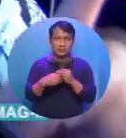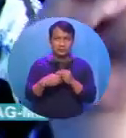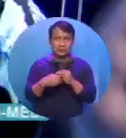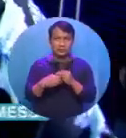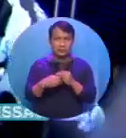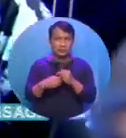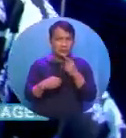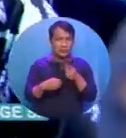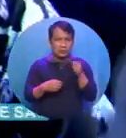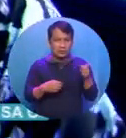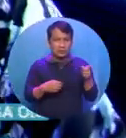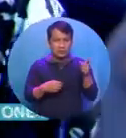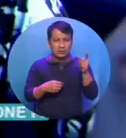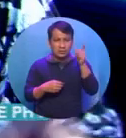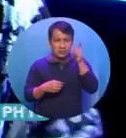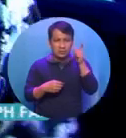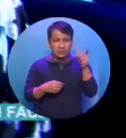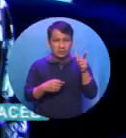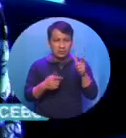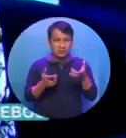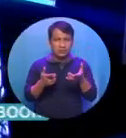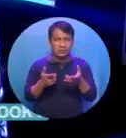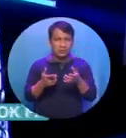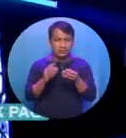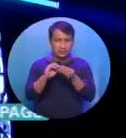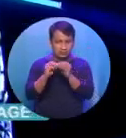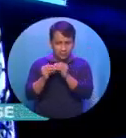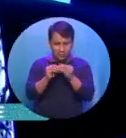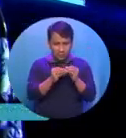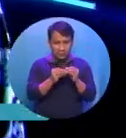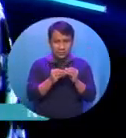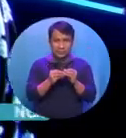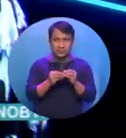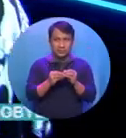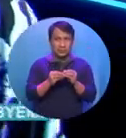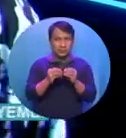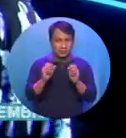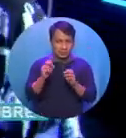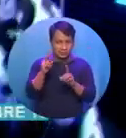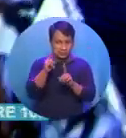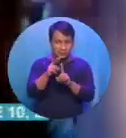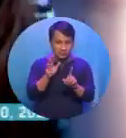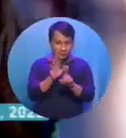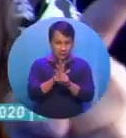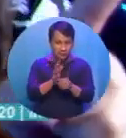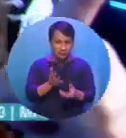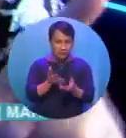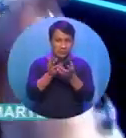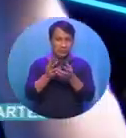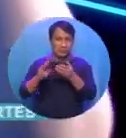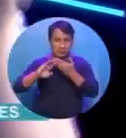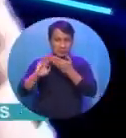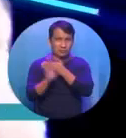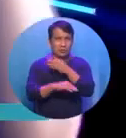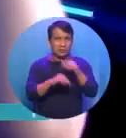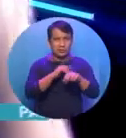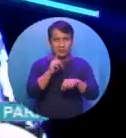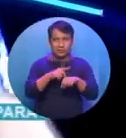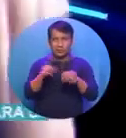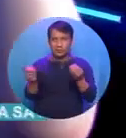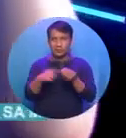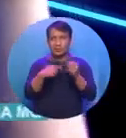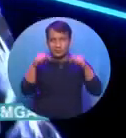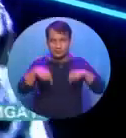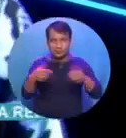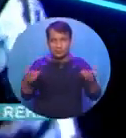Idol, ah, si I. Lolway, grabe makalaplap si ate, sarap na sarap, viral kung ka ngayon. Ma-deport ka at saka